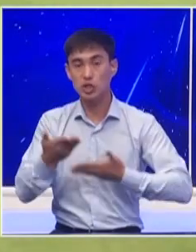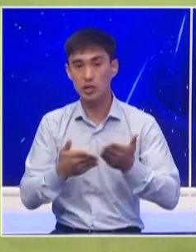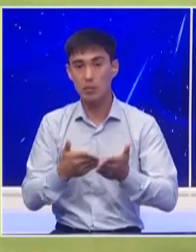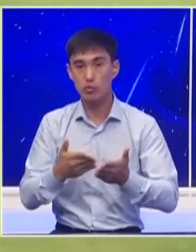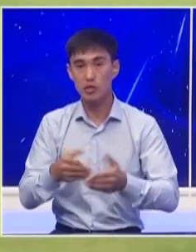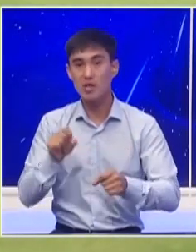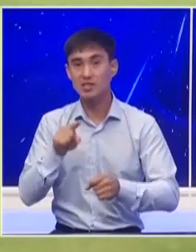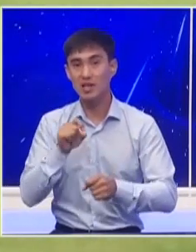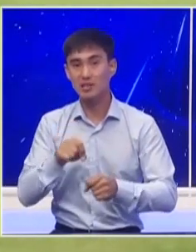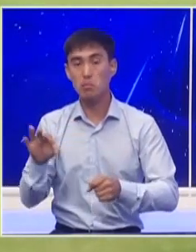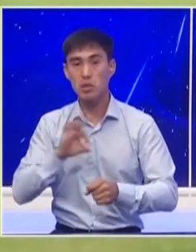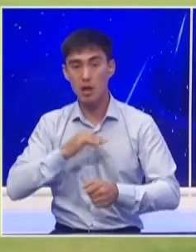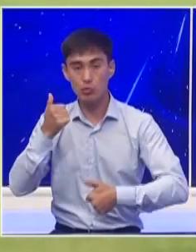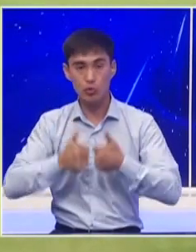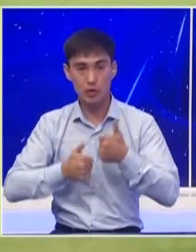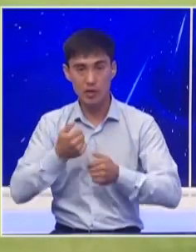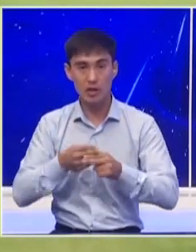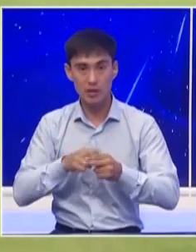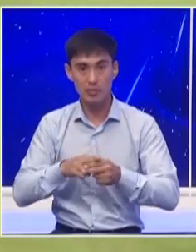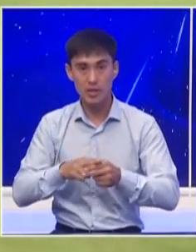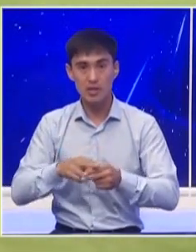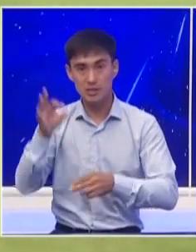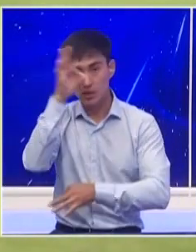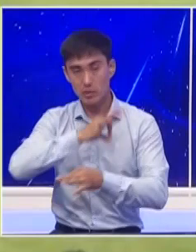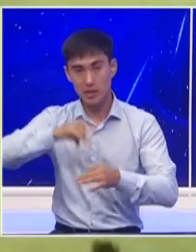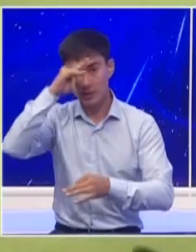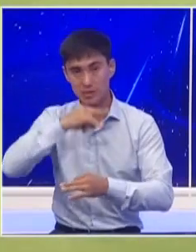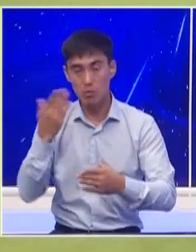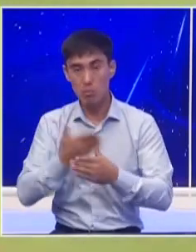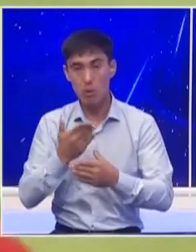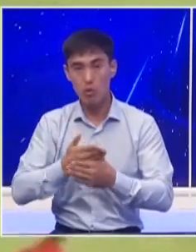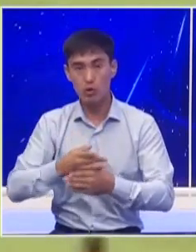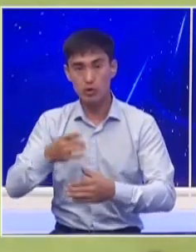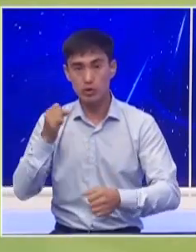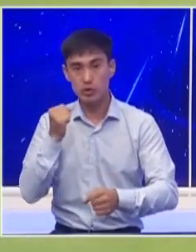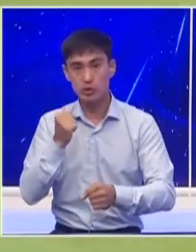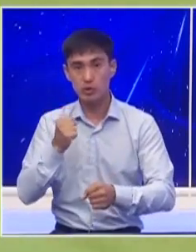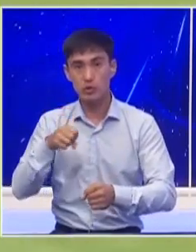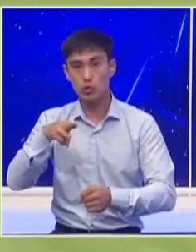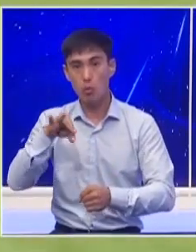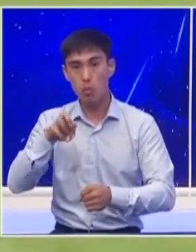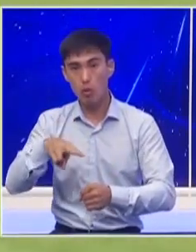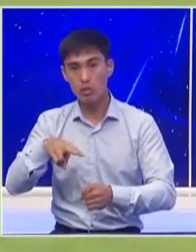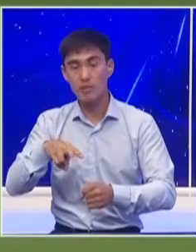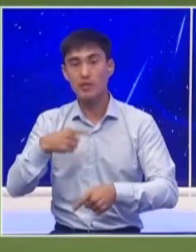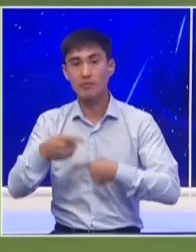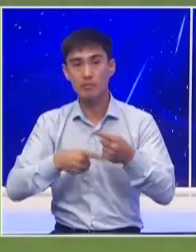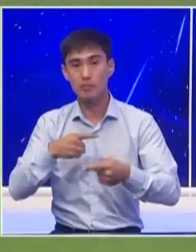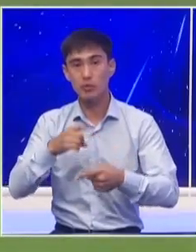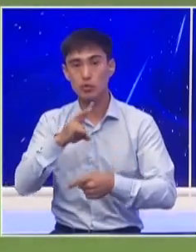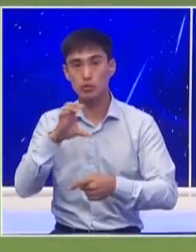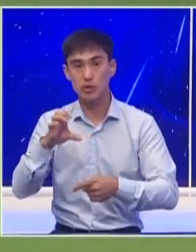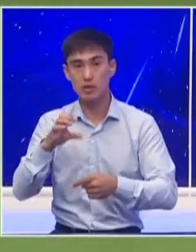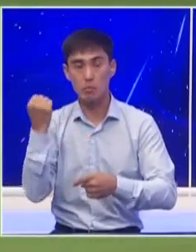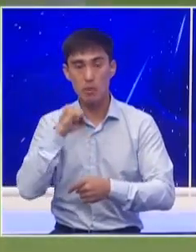пути к золотым медалям турнира. И в этом западноказахстанцам помог действующий чемпион страны Тобол, который переиграл в Нур-Султане